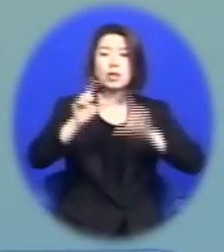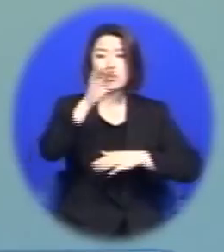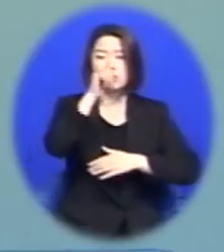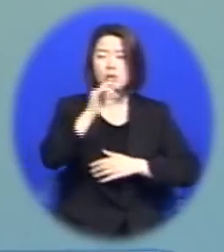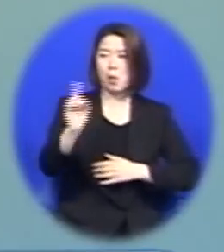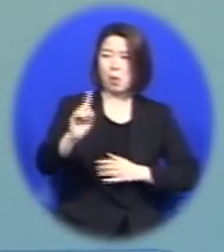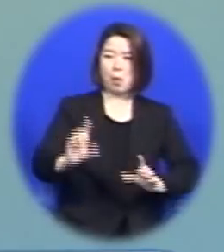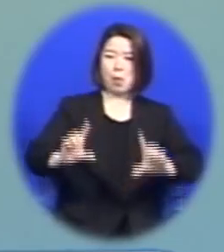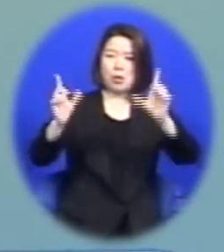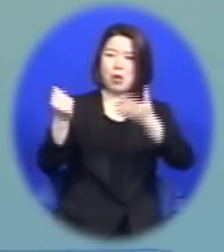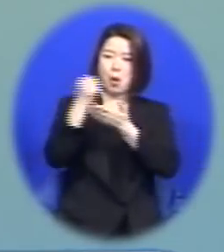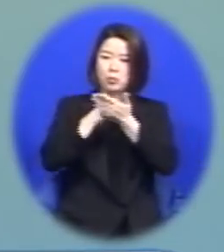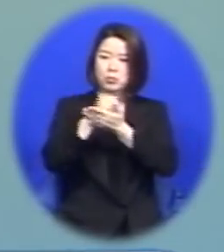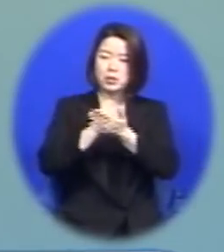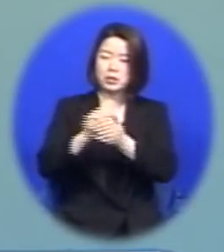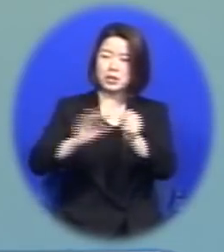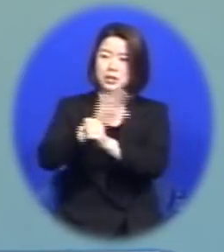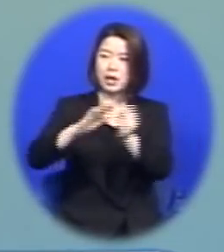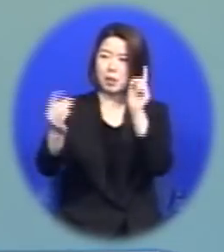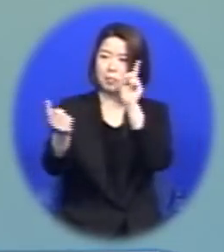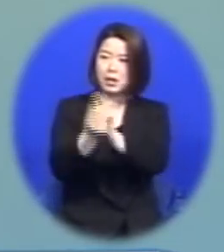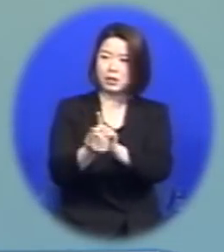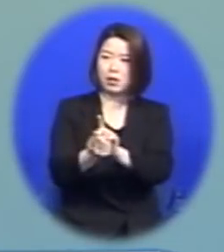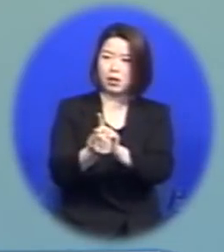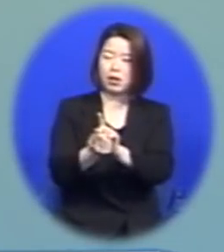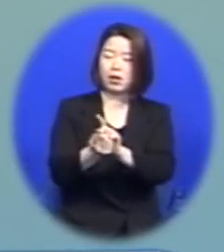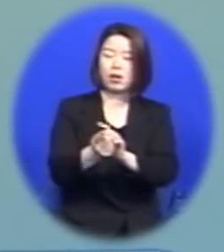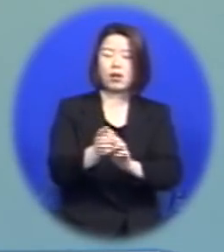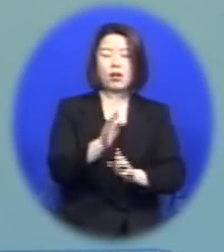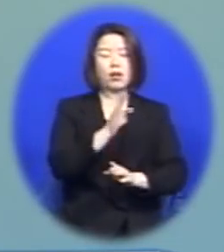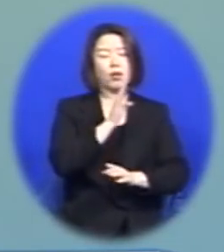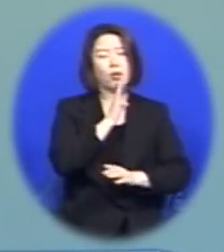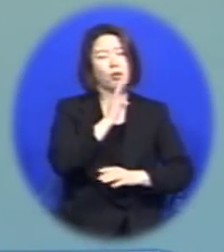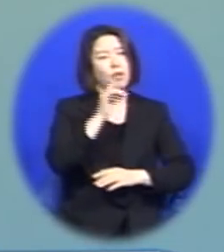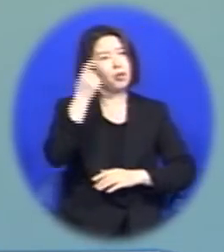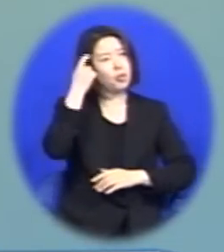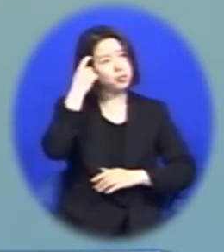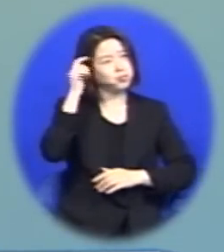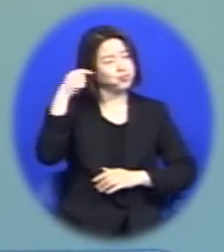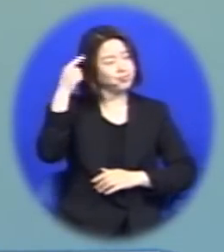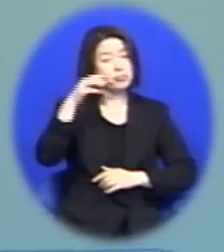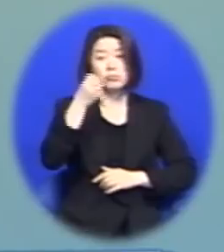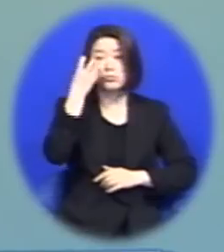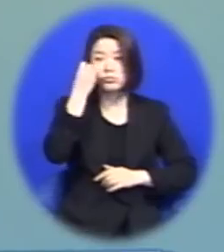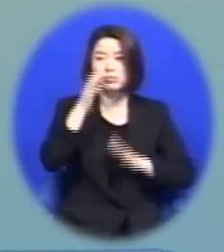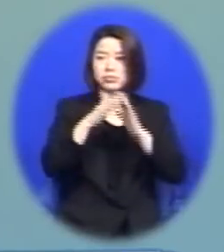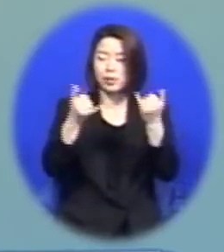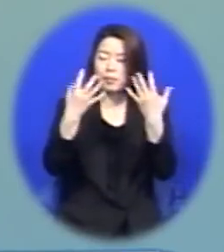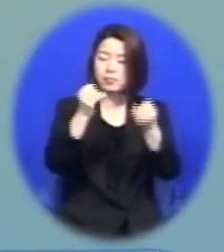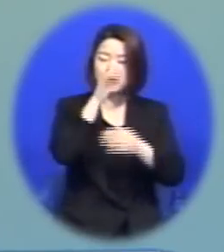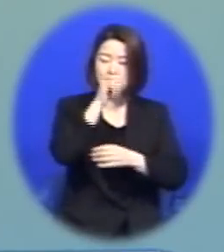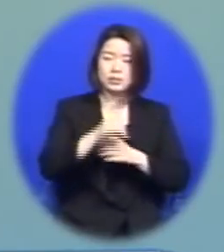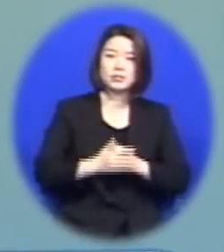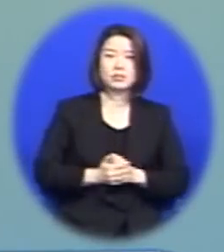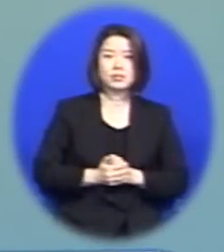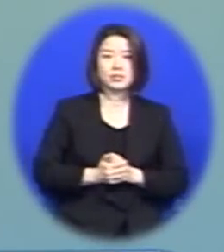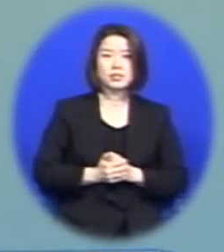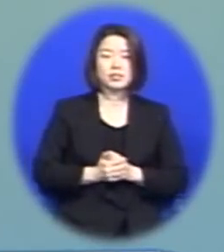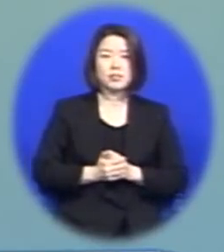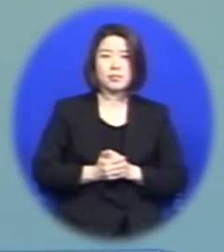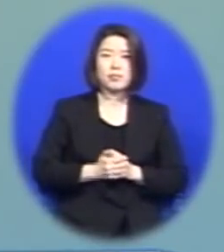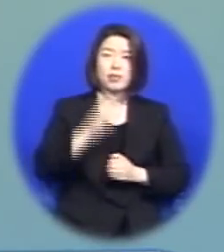사랑을 만났다면 정말 정신없는 사람들이 많습니다 여러분 표창